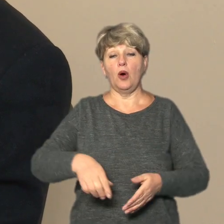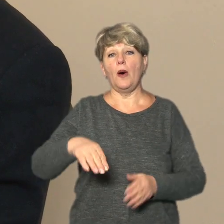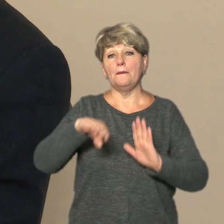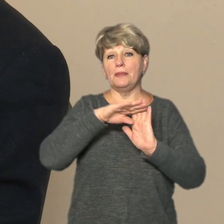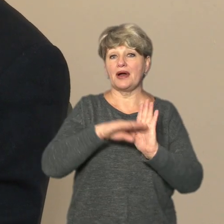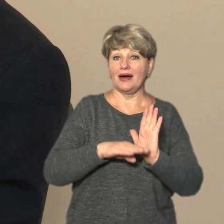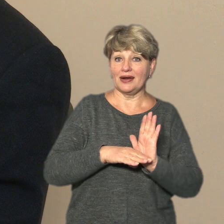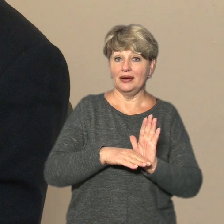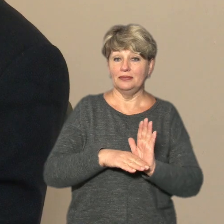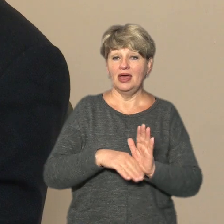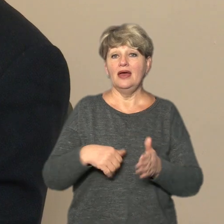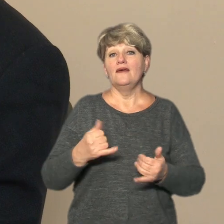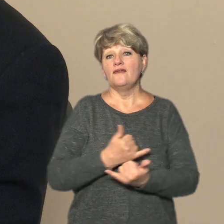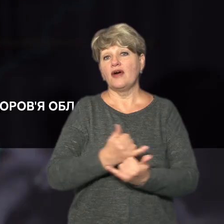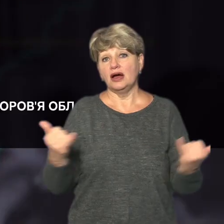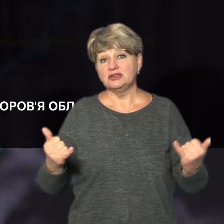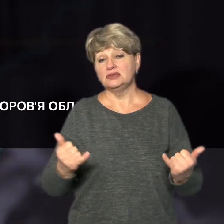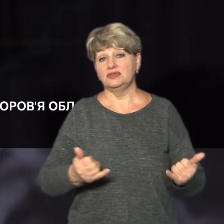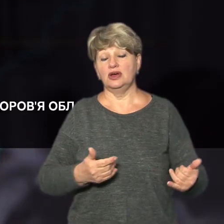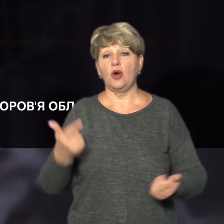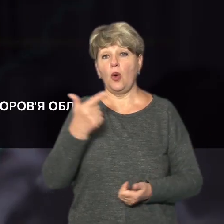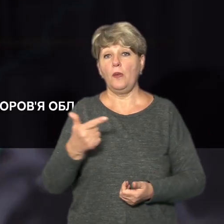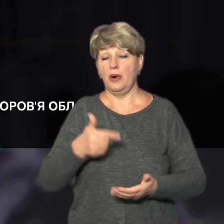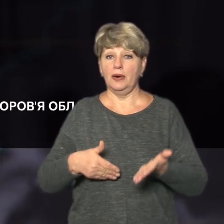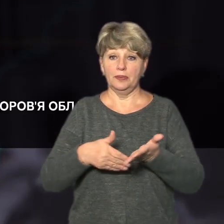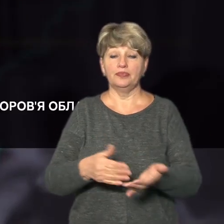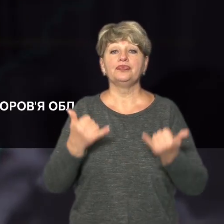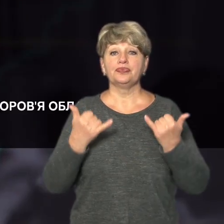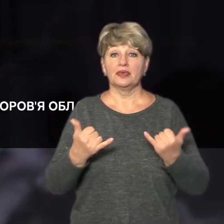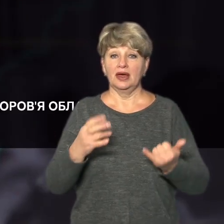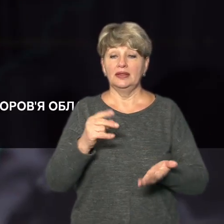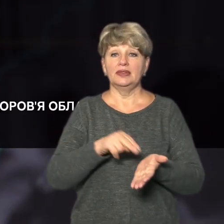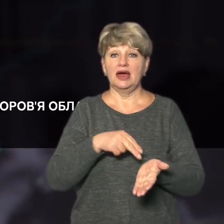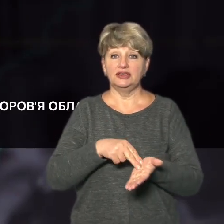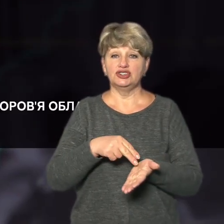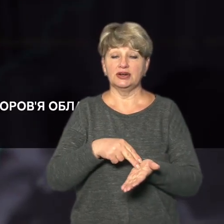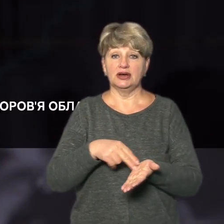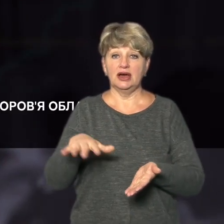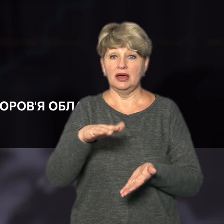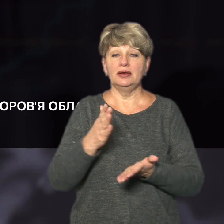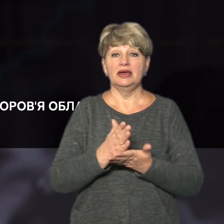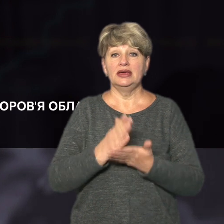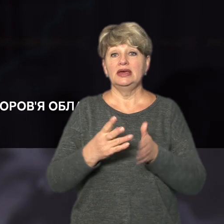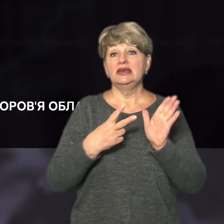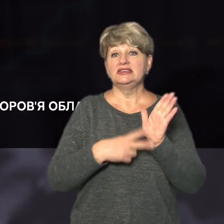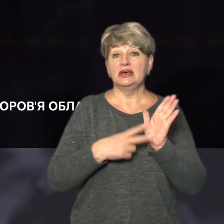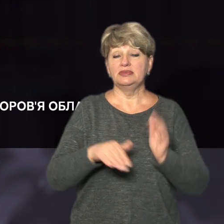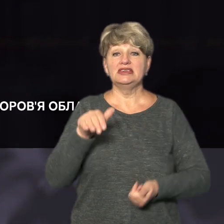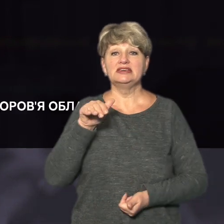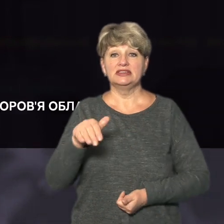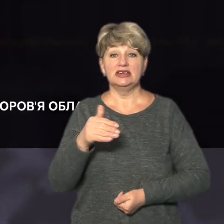колакс або в якості гуманітарної допомоги зараз на Черкащині є близько 70 тисяч